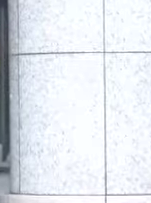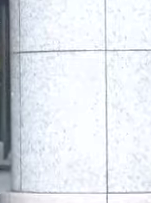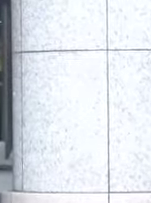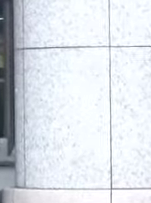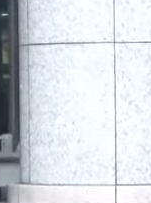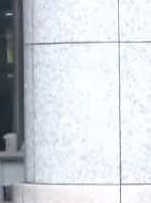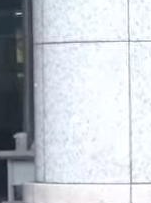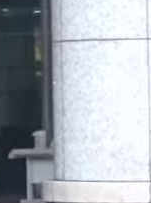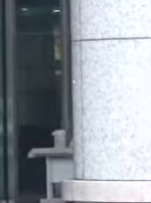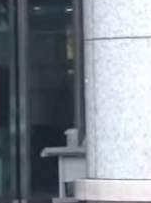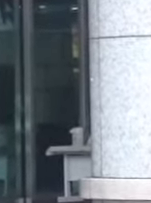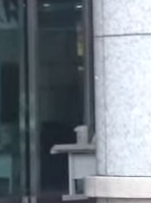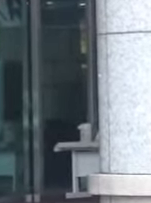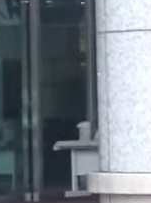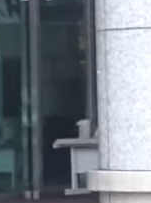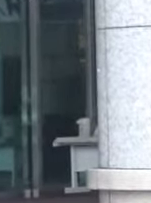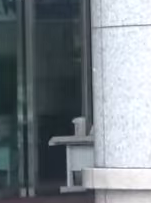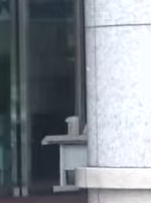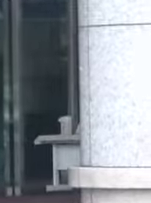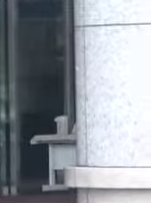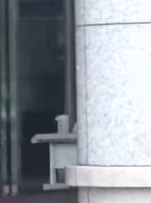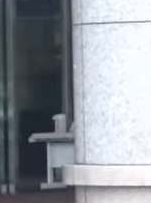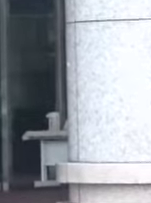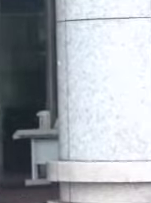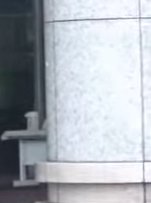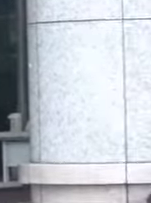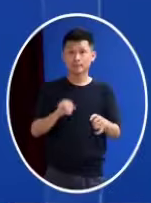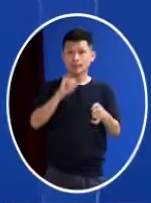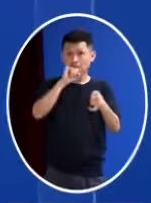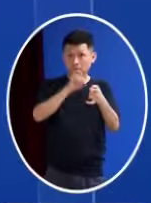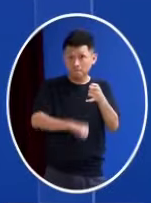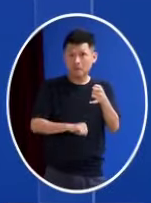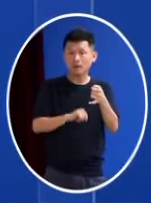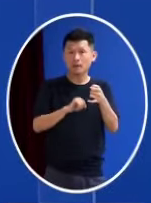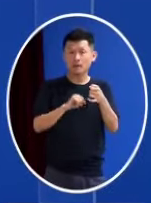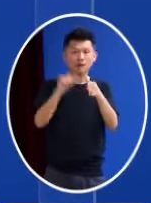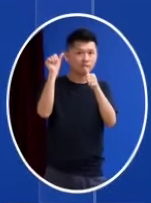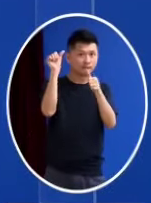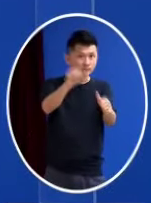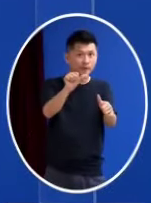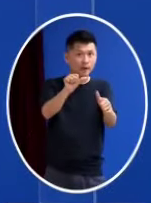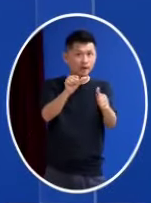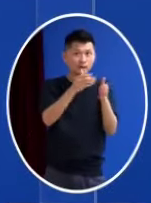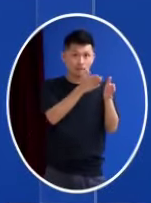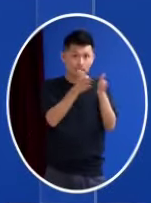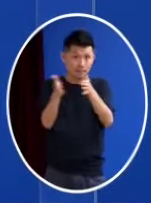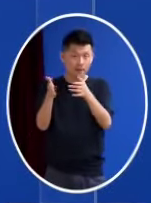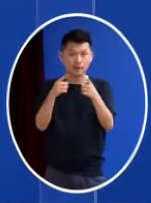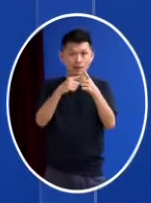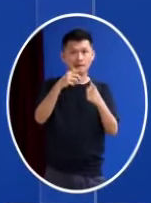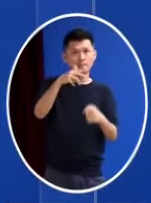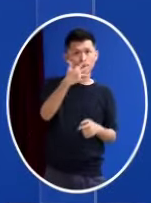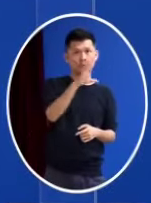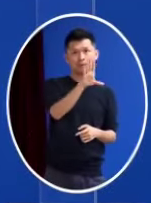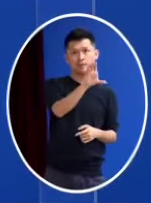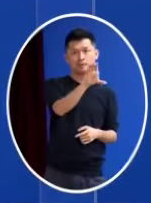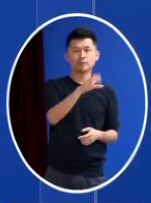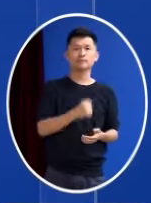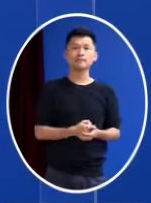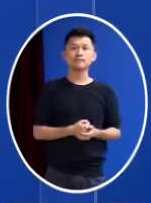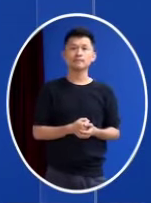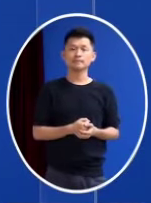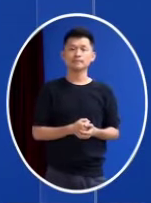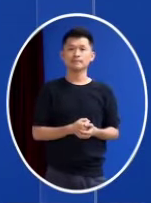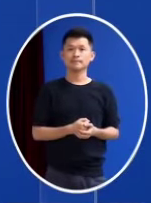共有27万居家检疫民众，违规比例不到3.5%。 裁罚的对象是899位，